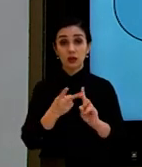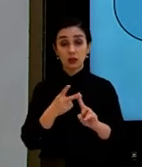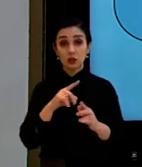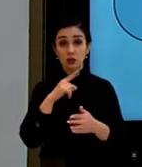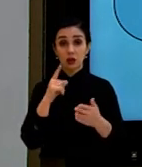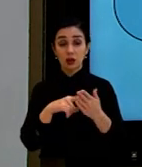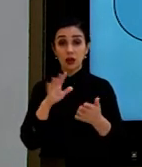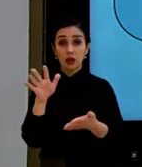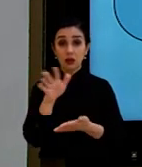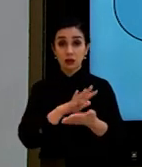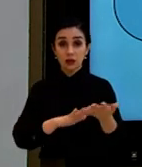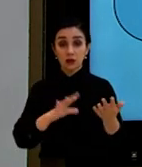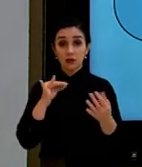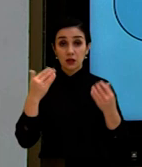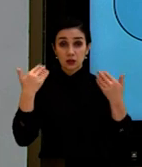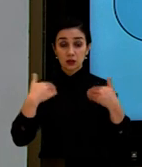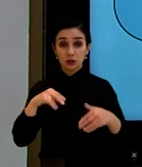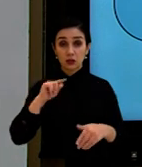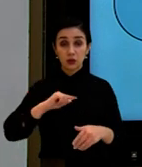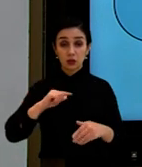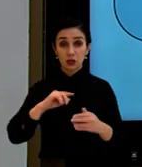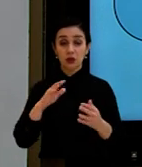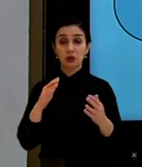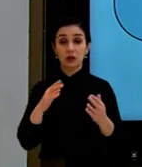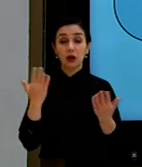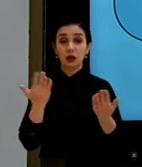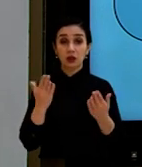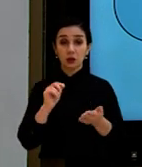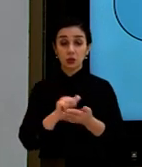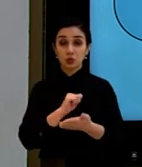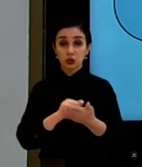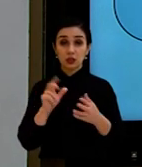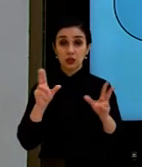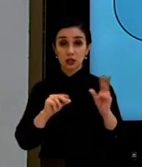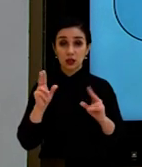2-savolimiz: ariza va tarjimai hol qanday hujjat sanaladi?